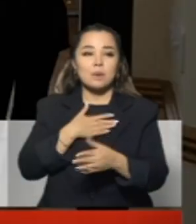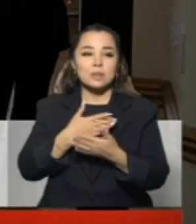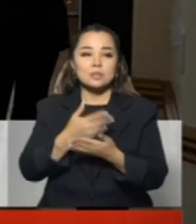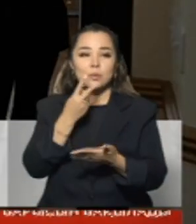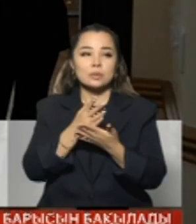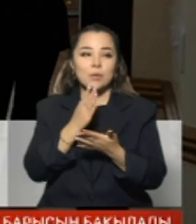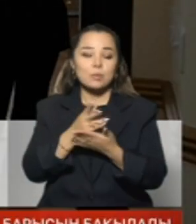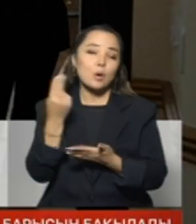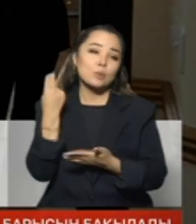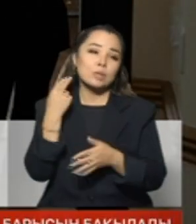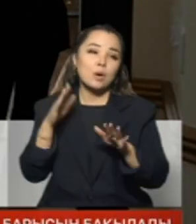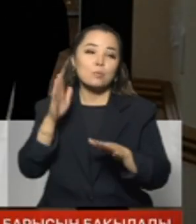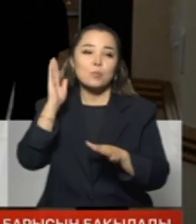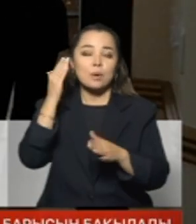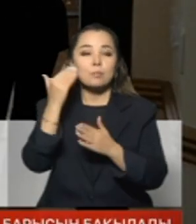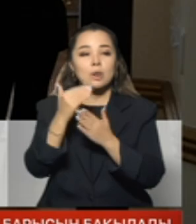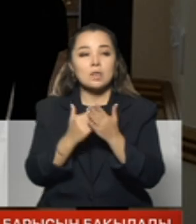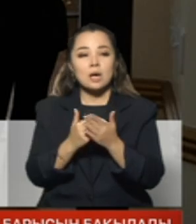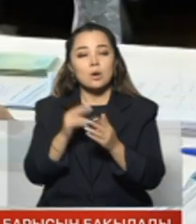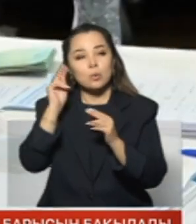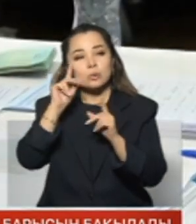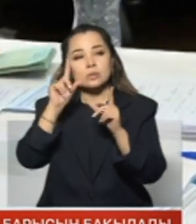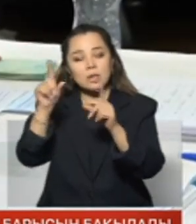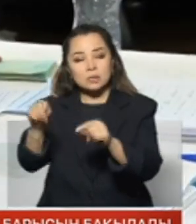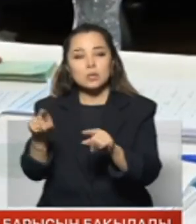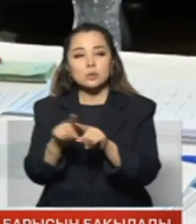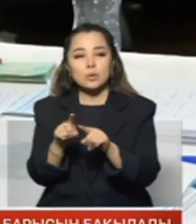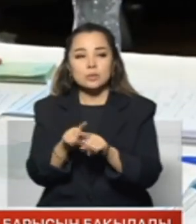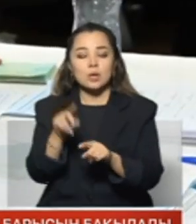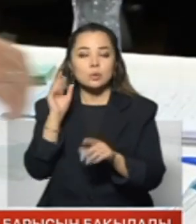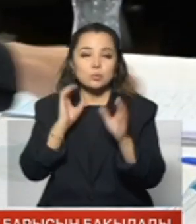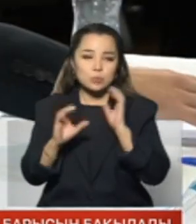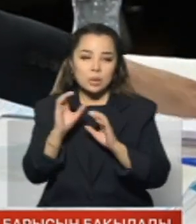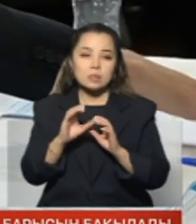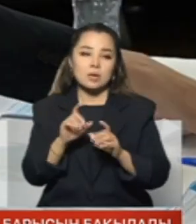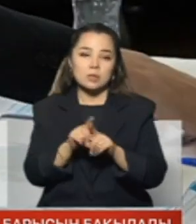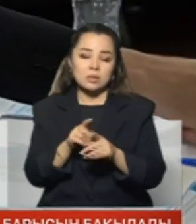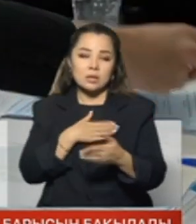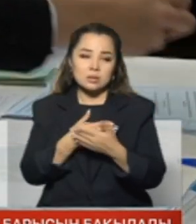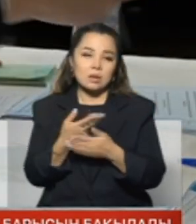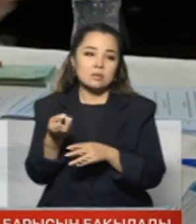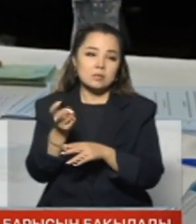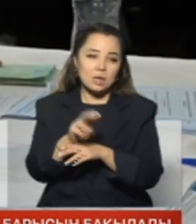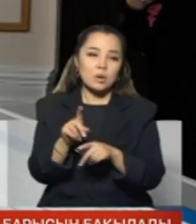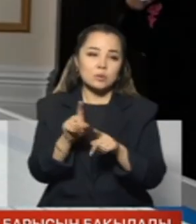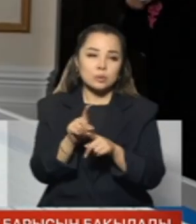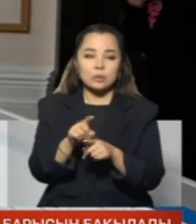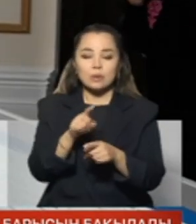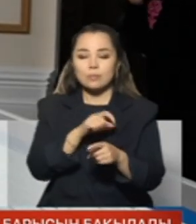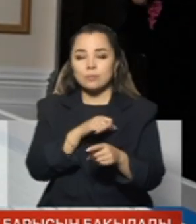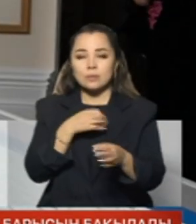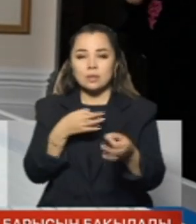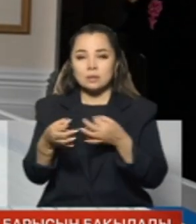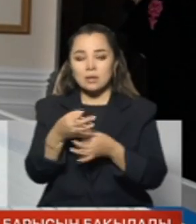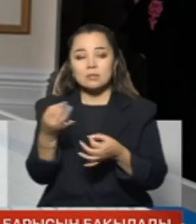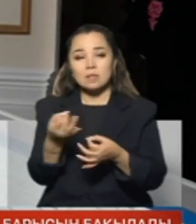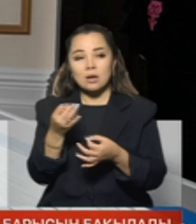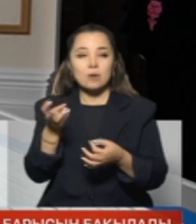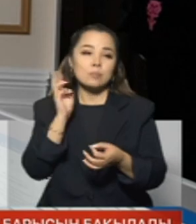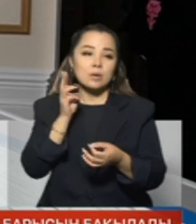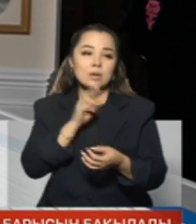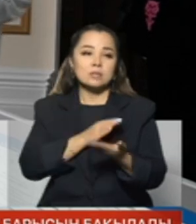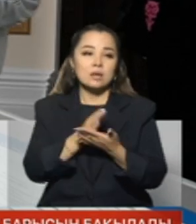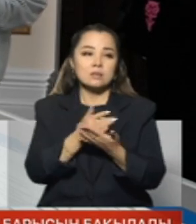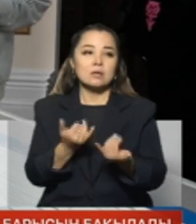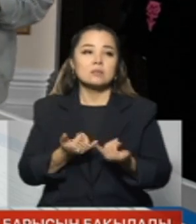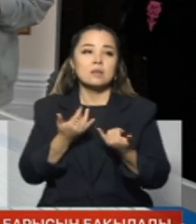танытты. Лондонда болашақ бағдарламасымен тағылымдамадан өтіп жатқан студенттер де қалыс қалмай өз көзқарастарымен бөлісті. Елшілік қызметкерлері